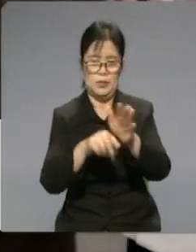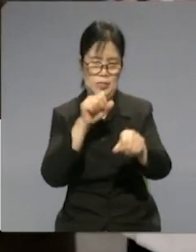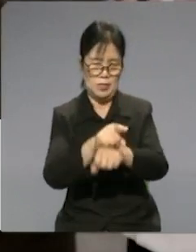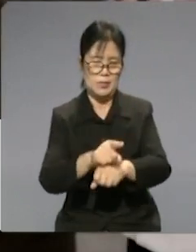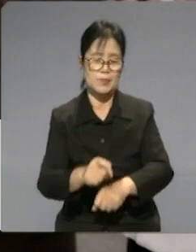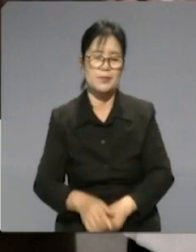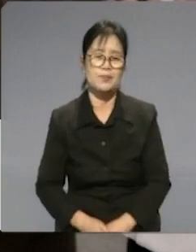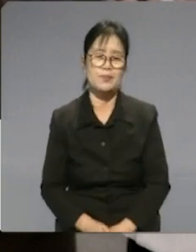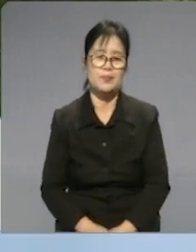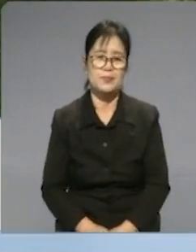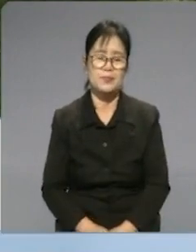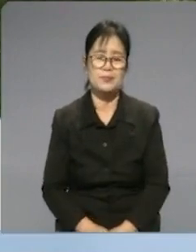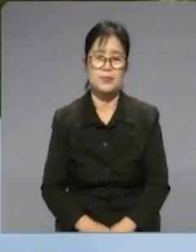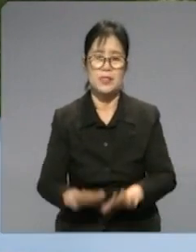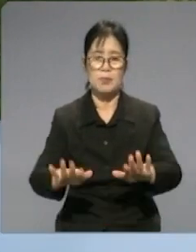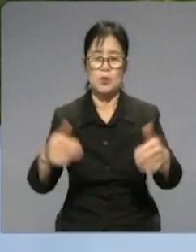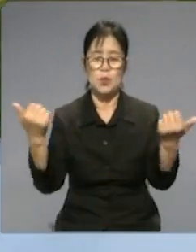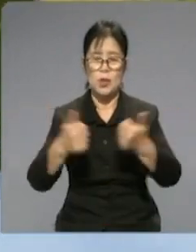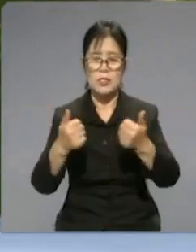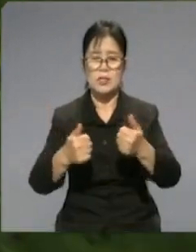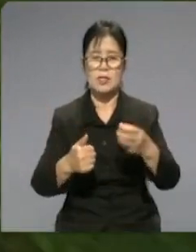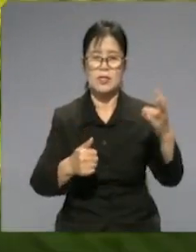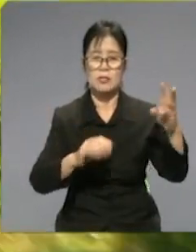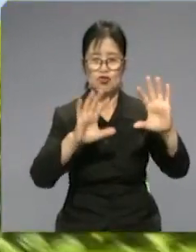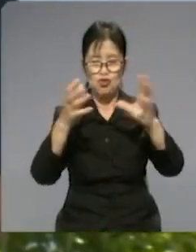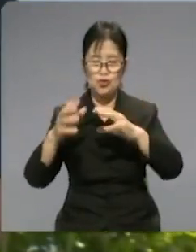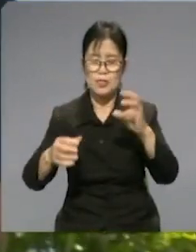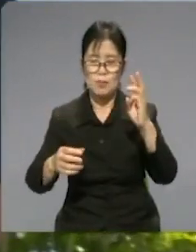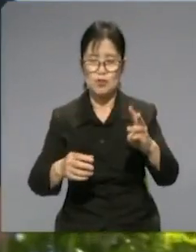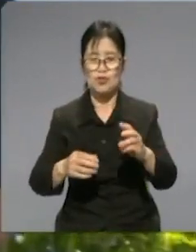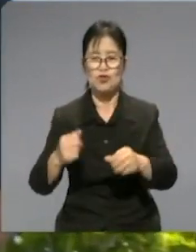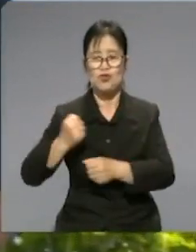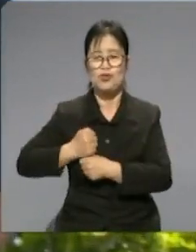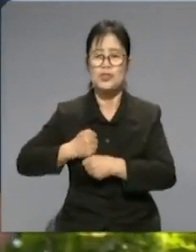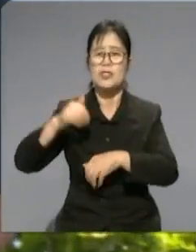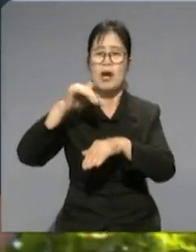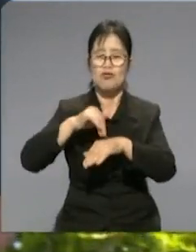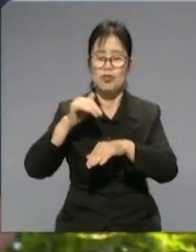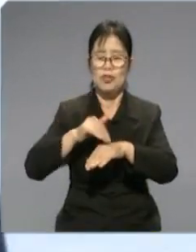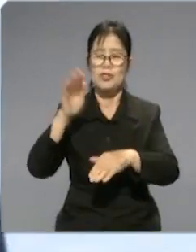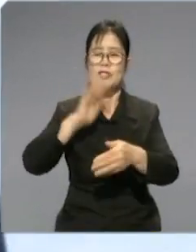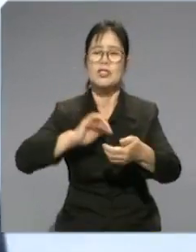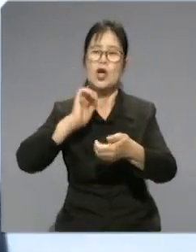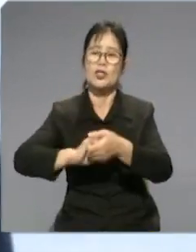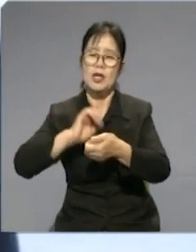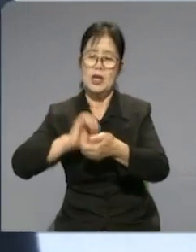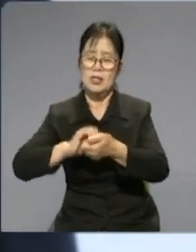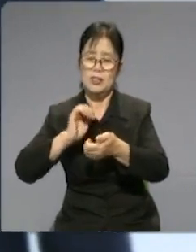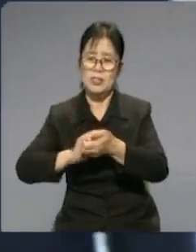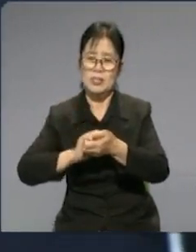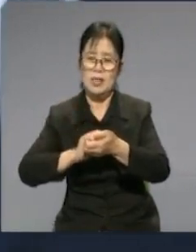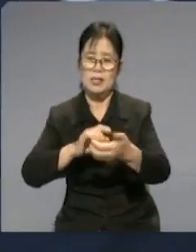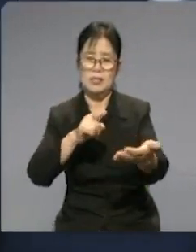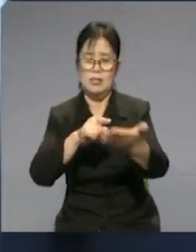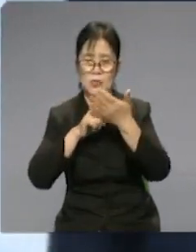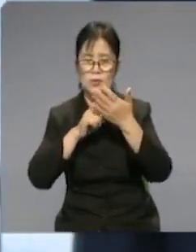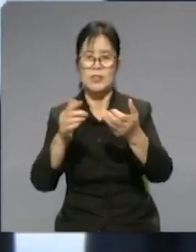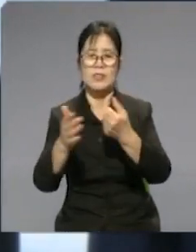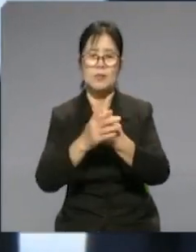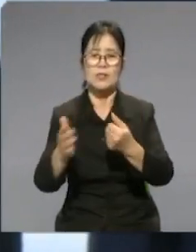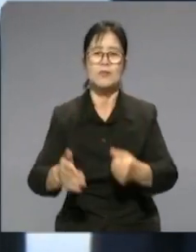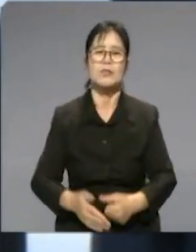강합니다. 이번 회의에서 3국은 군사훈련을 정례화할 것이라는 관측이 나오고 있기